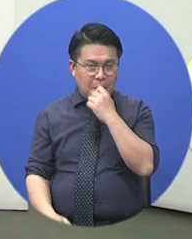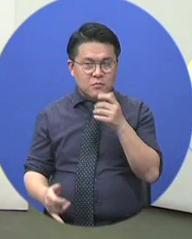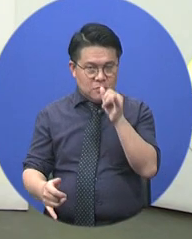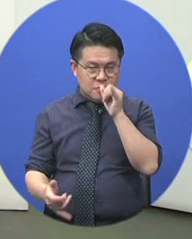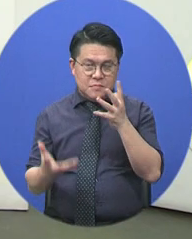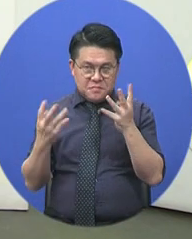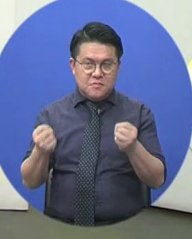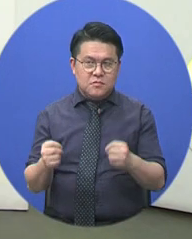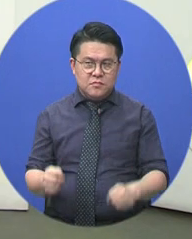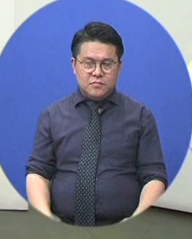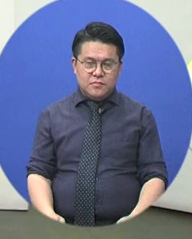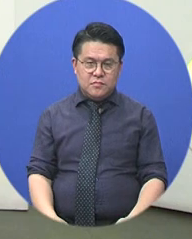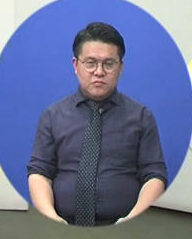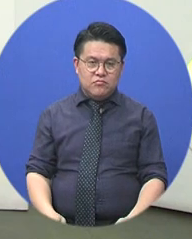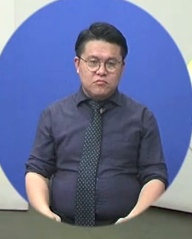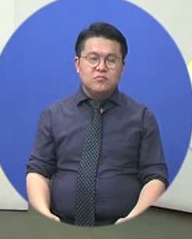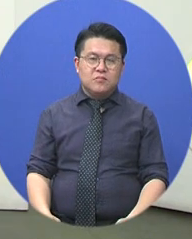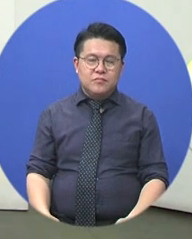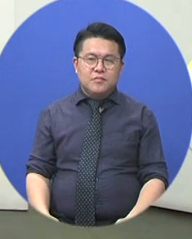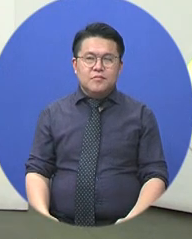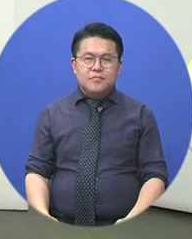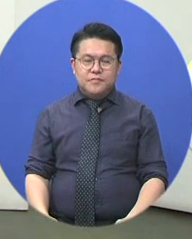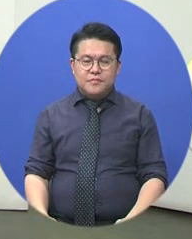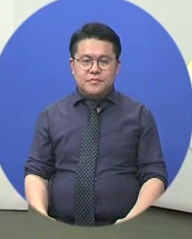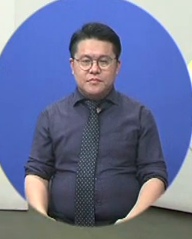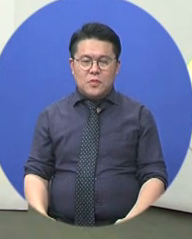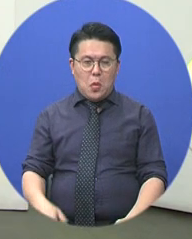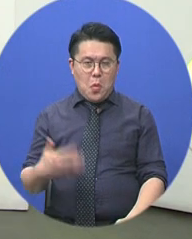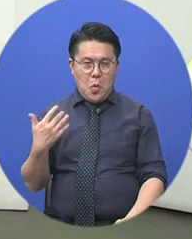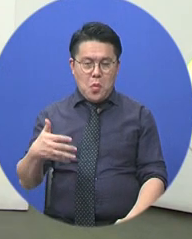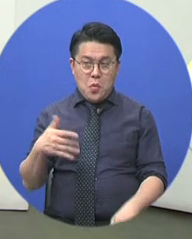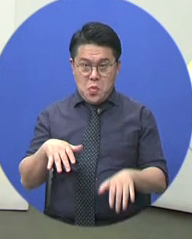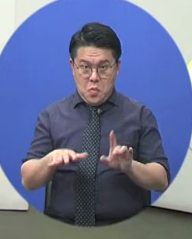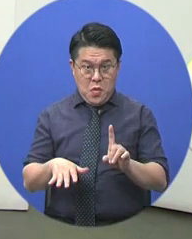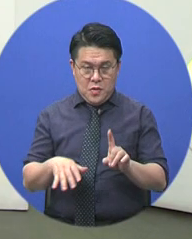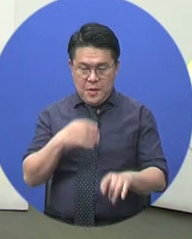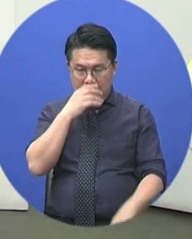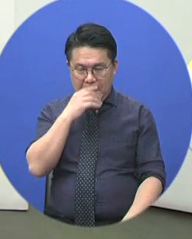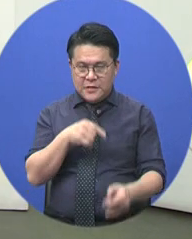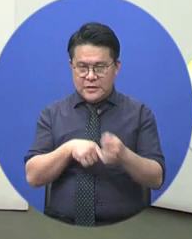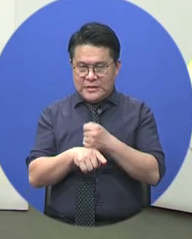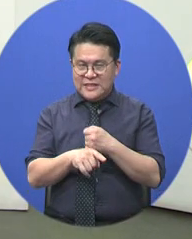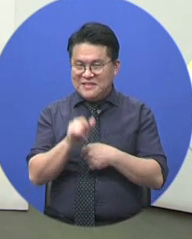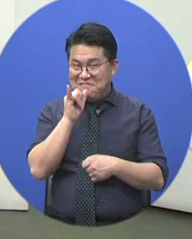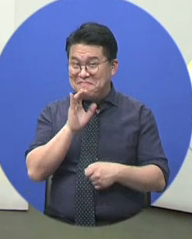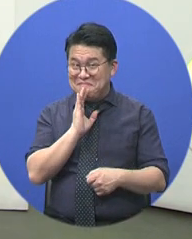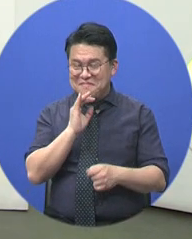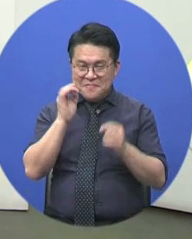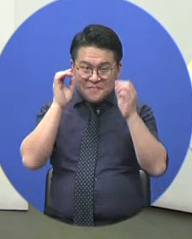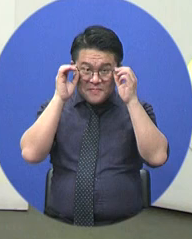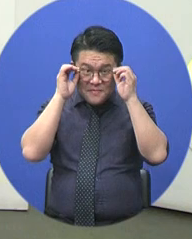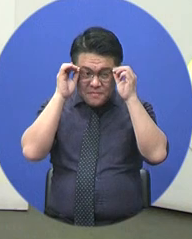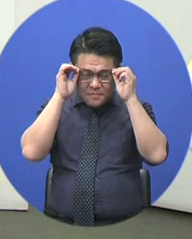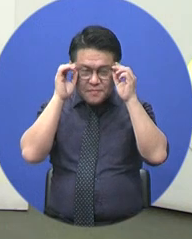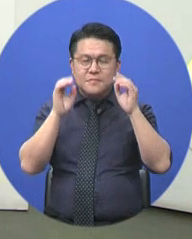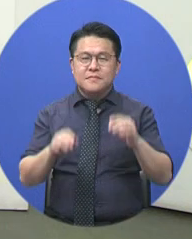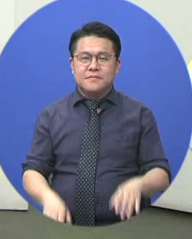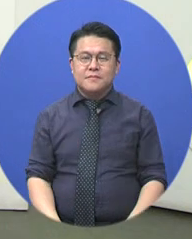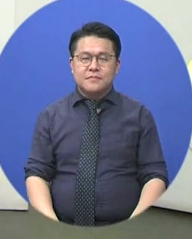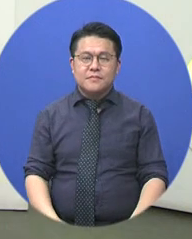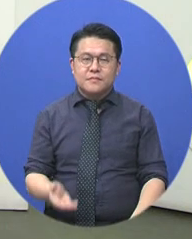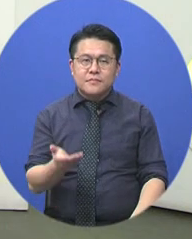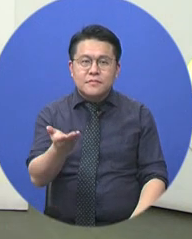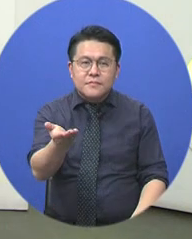있죠. 더러 많아요. 많아요? 예, 예, 예. 아, 그럼 오늘은 이제 의미가 확 있는 날이네. 그죠? 예, 예, 예.